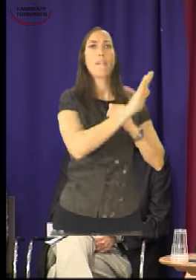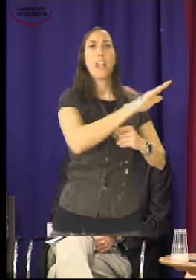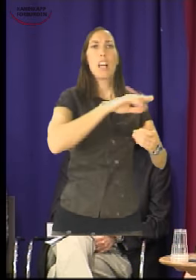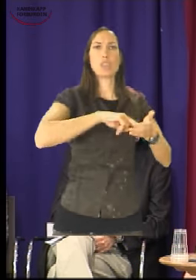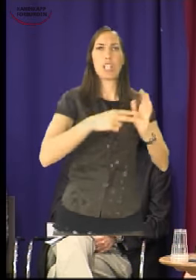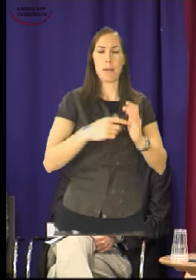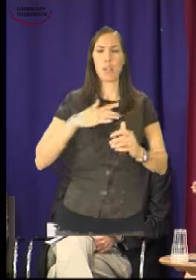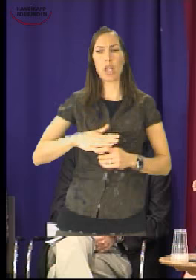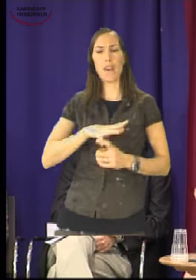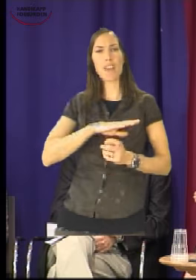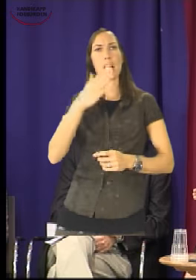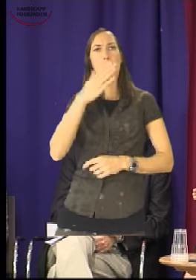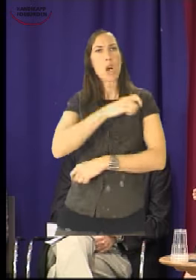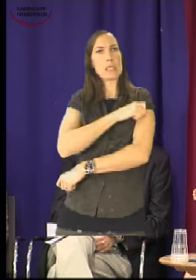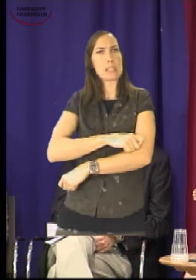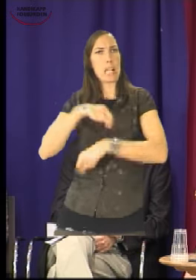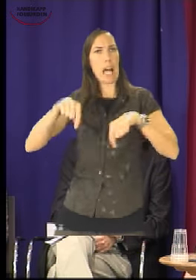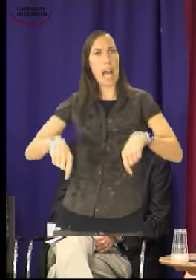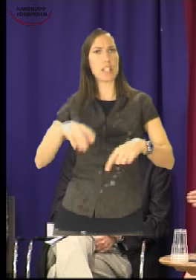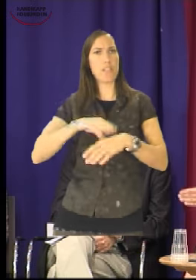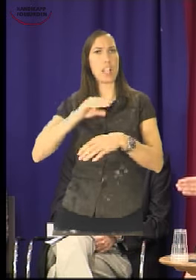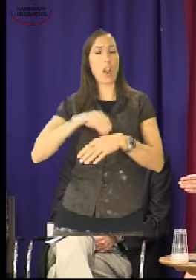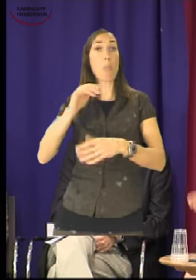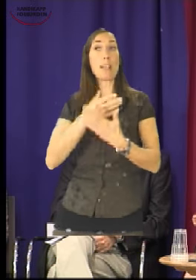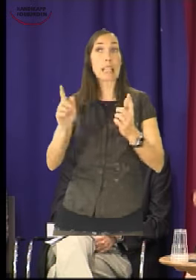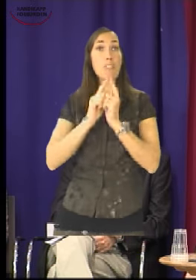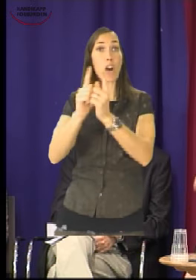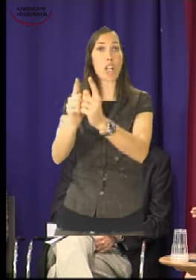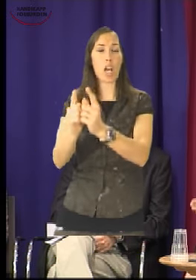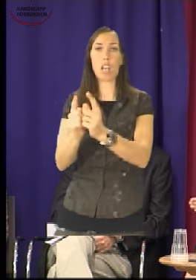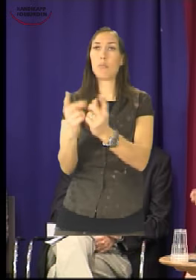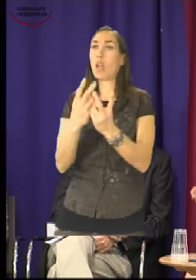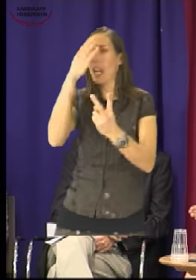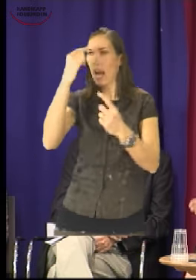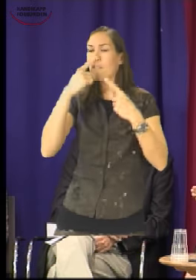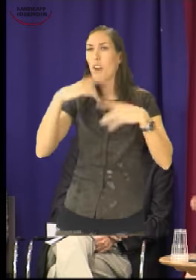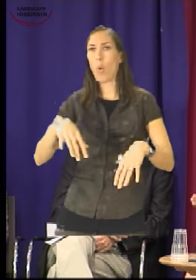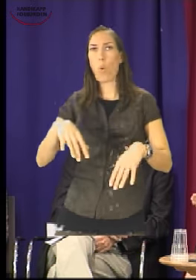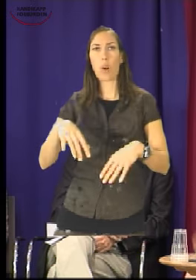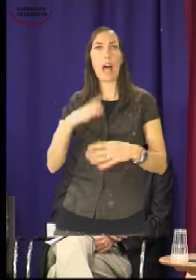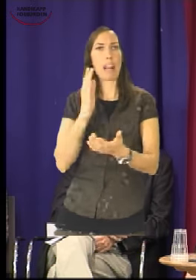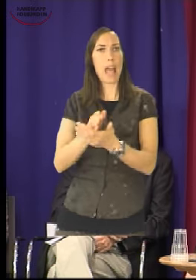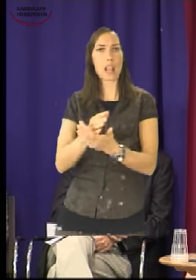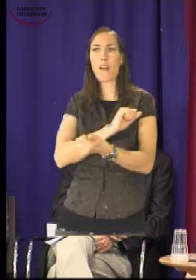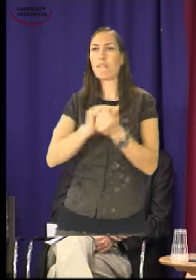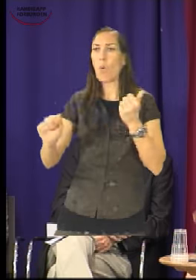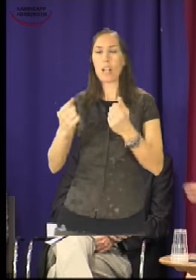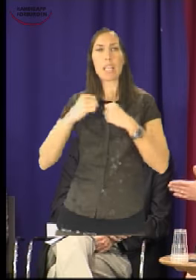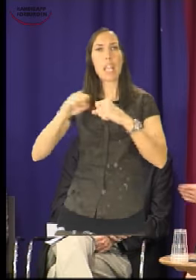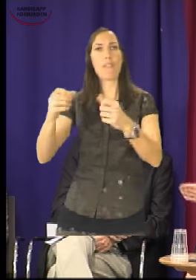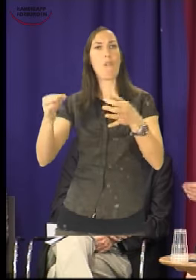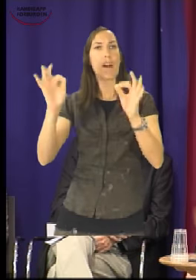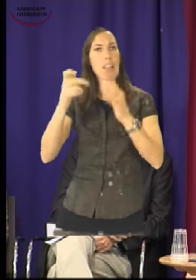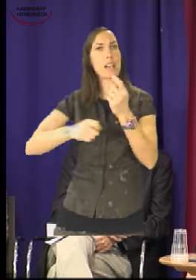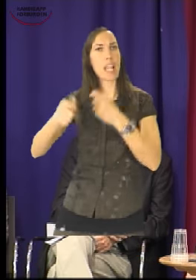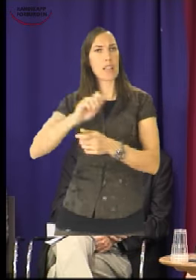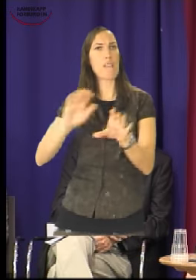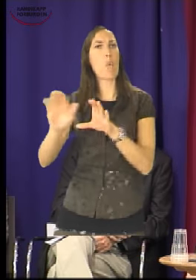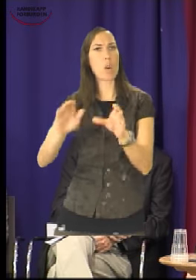som sa, lever man inte upp till detta, då kan man ytterst bli av med rätten att bedriva offentligt finansierad vård som det allra